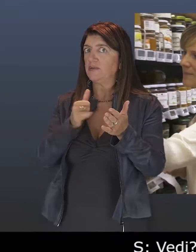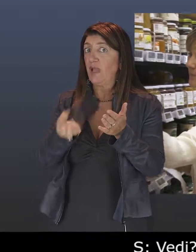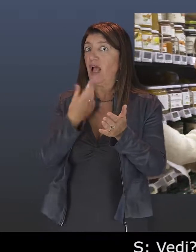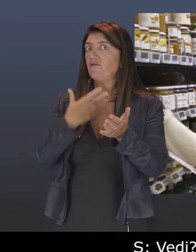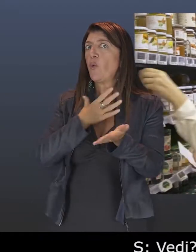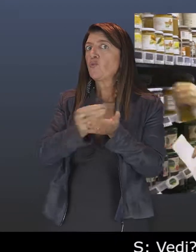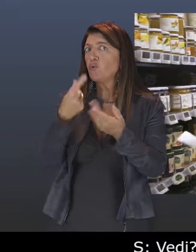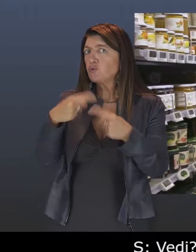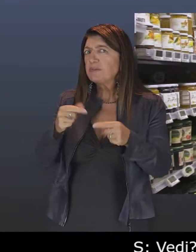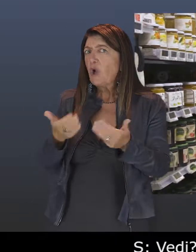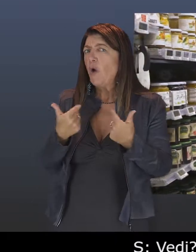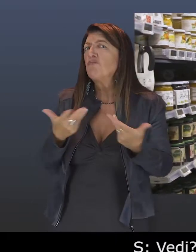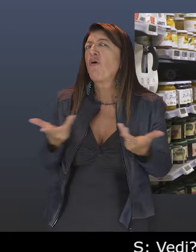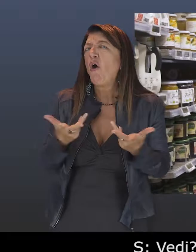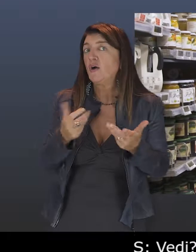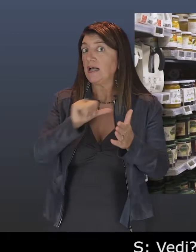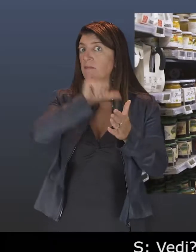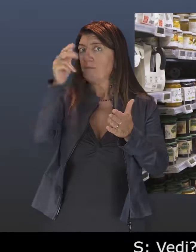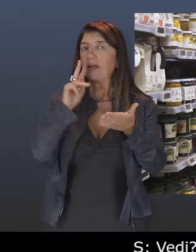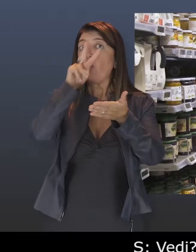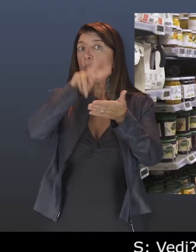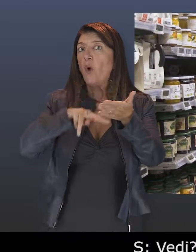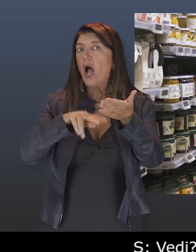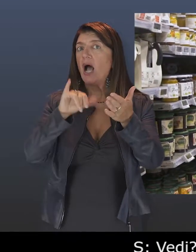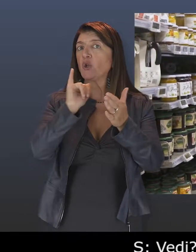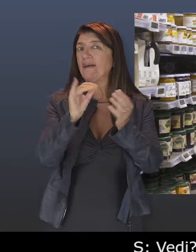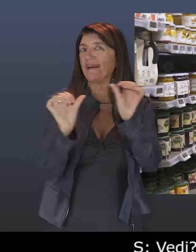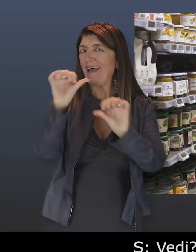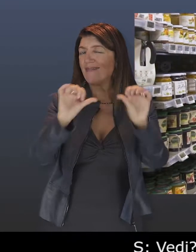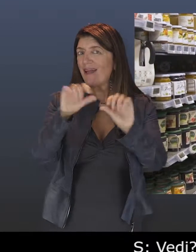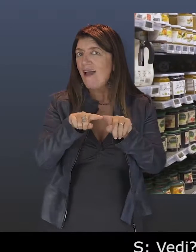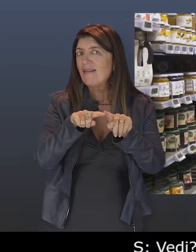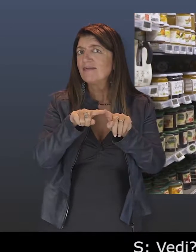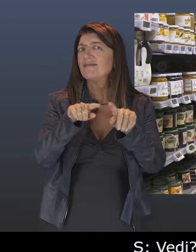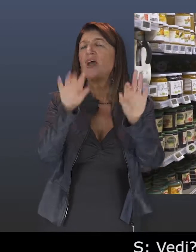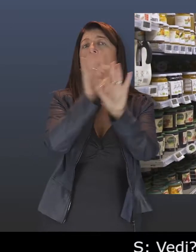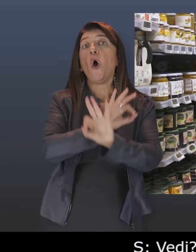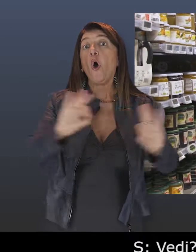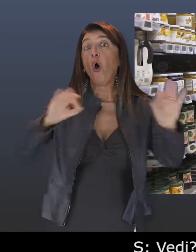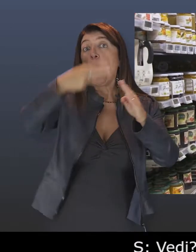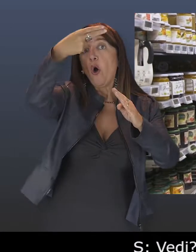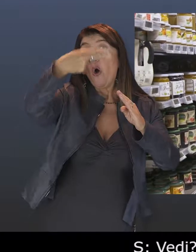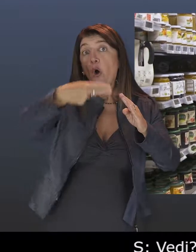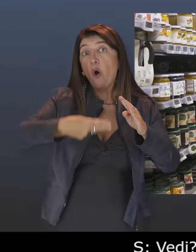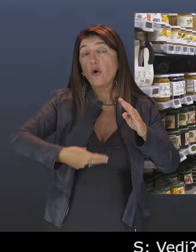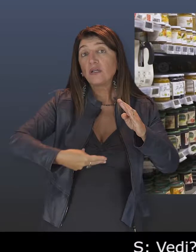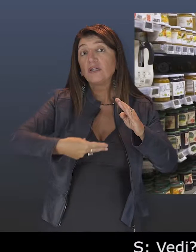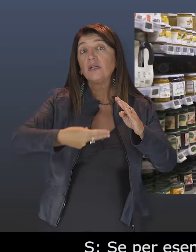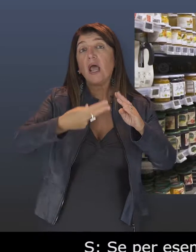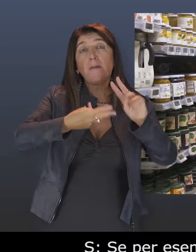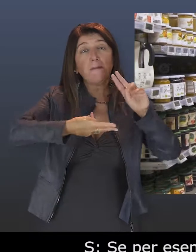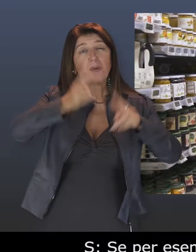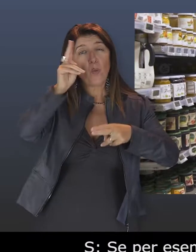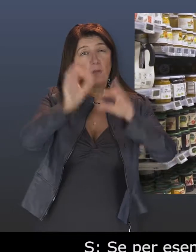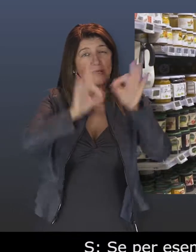Vedi? Io prima guardo gli ingredienti. Sono sempre messi in ordine decrescente, dal più presente al meno presente.